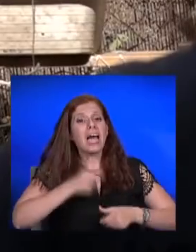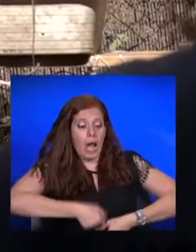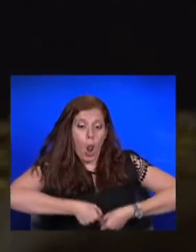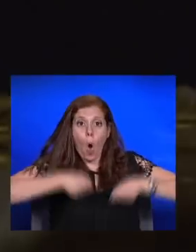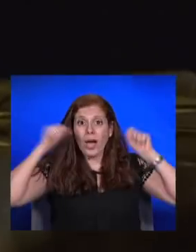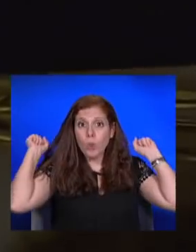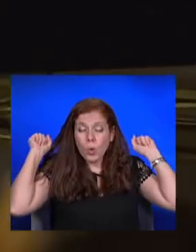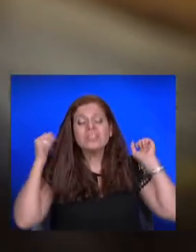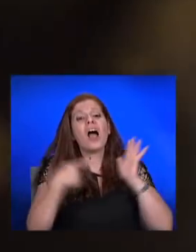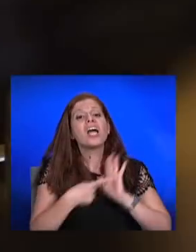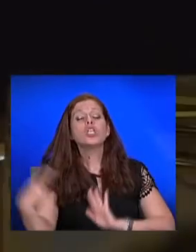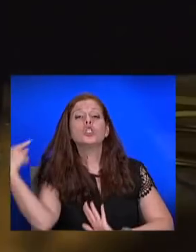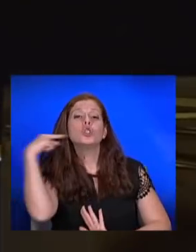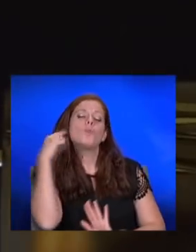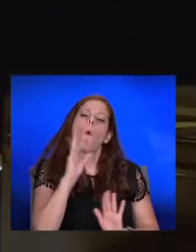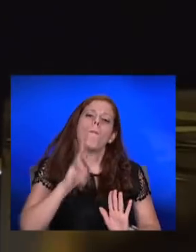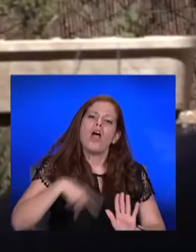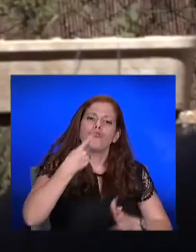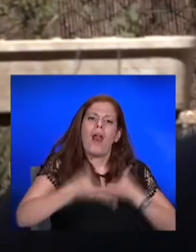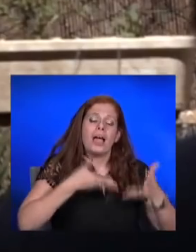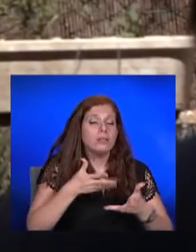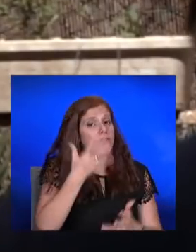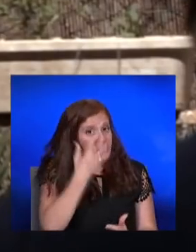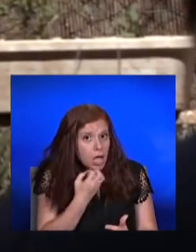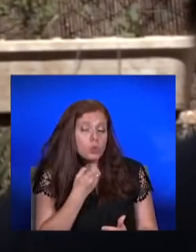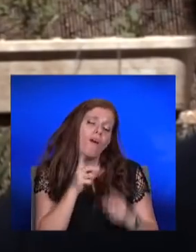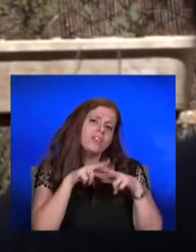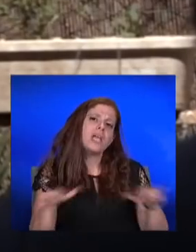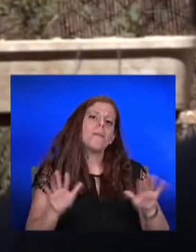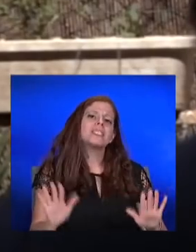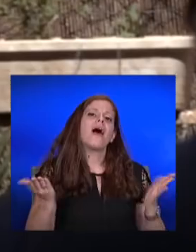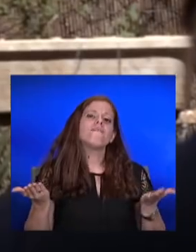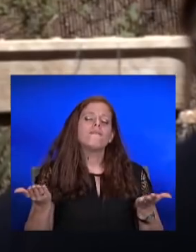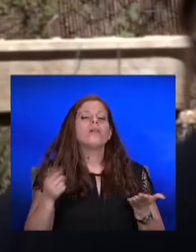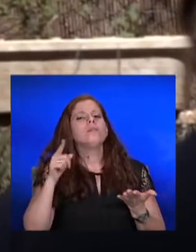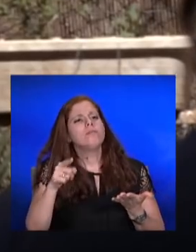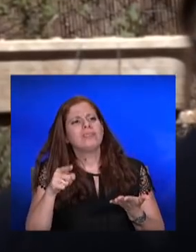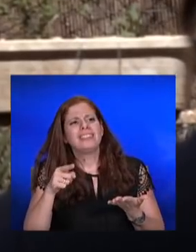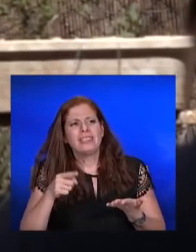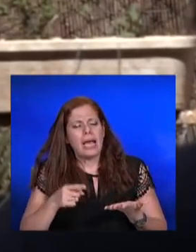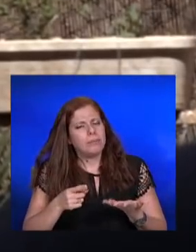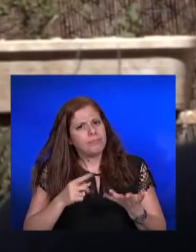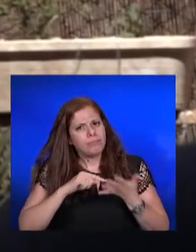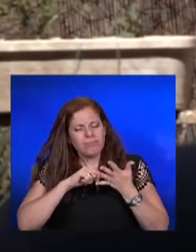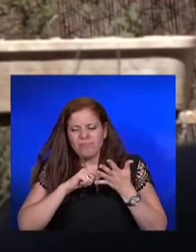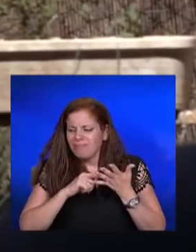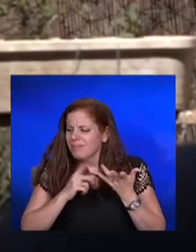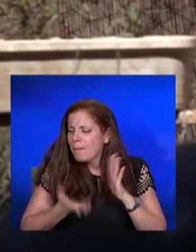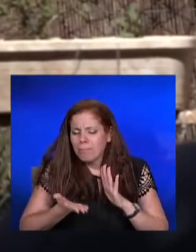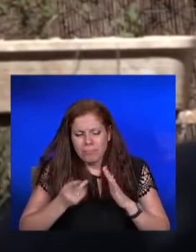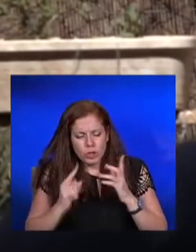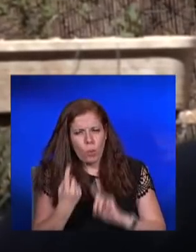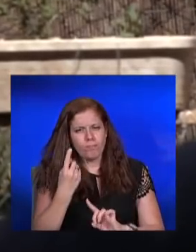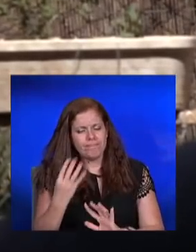מה יש לך להגיד, שזה עצוב, אבל זה המצב. זה מציף קולות חשוכים שפתאום אפשר לראות את